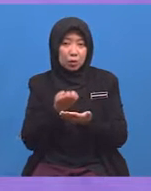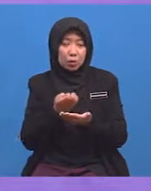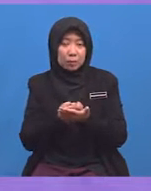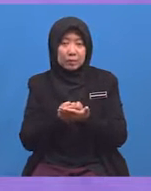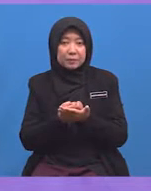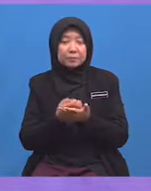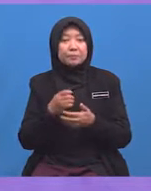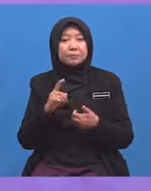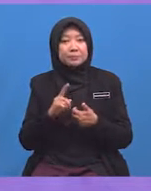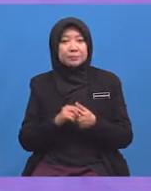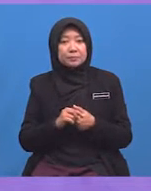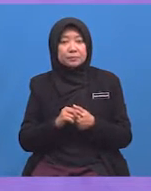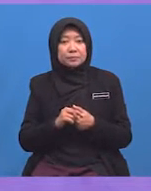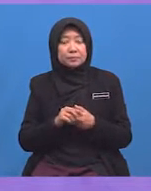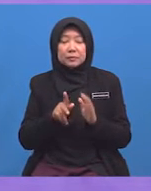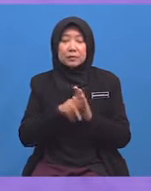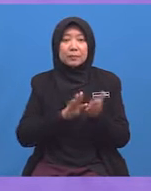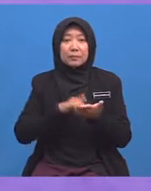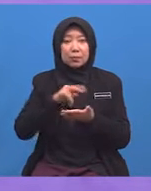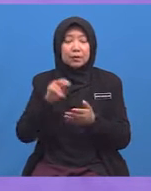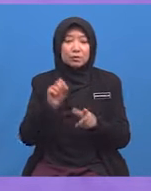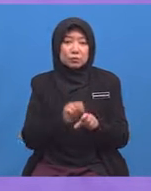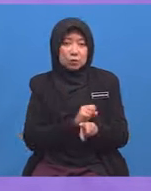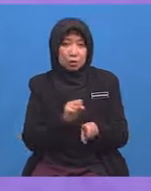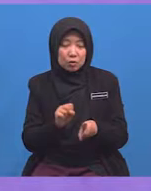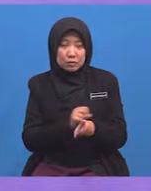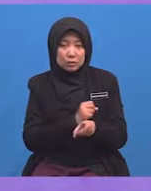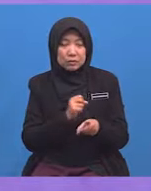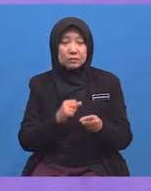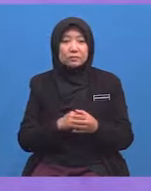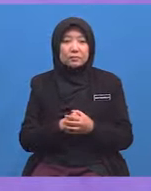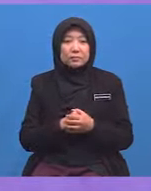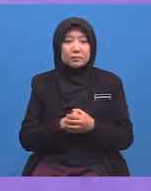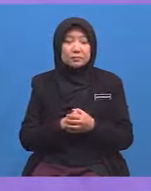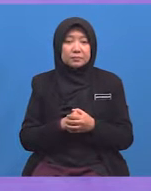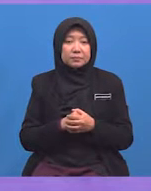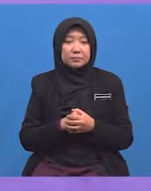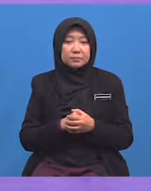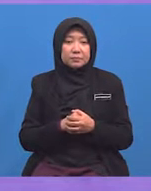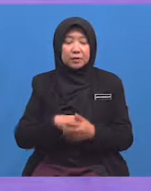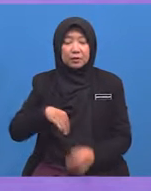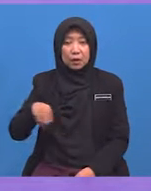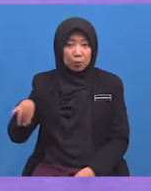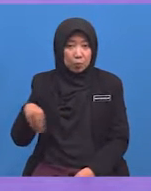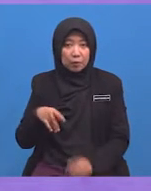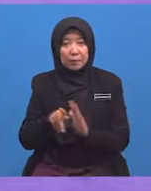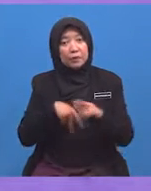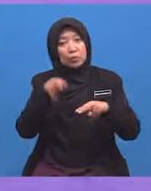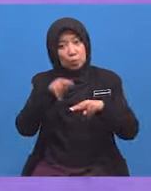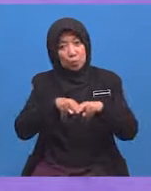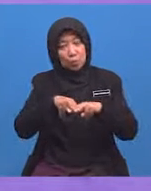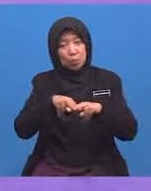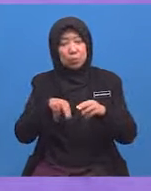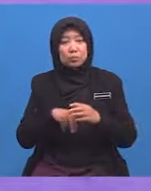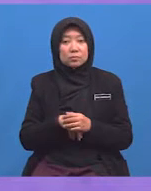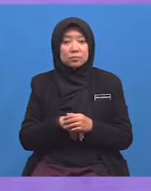kesan kepada pembangunan sosial, kesan terhadap taburan penduduk